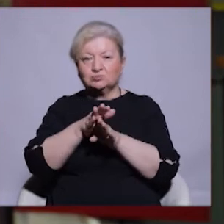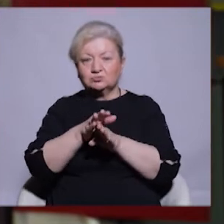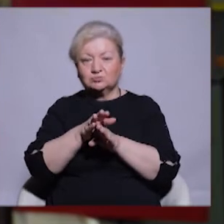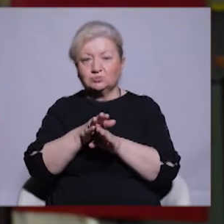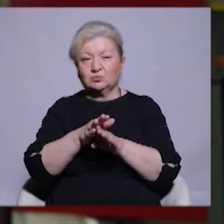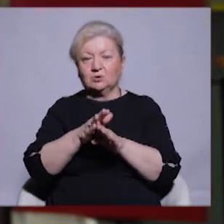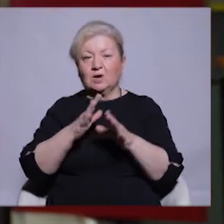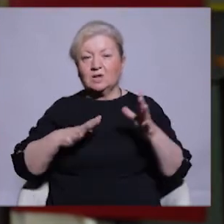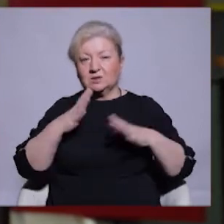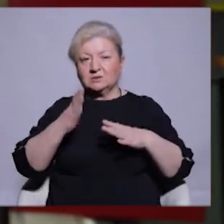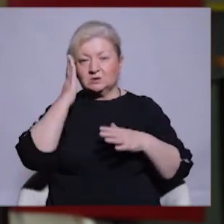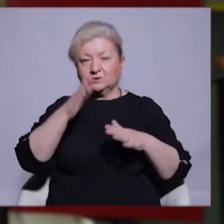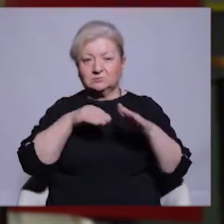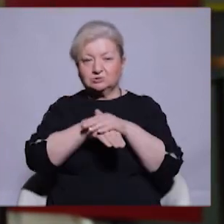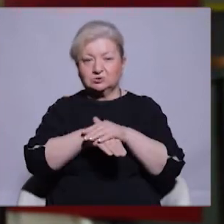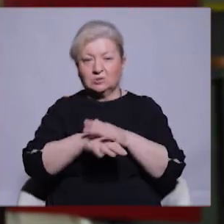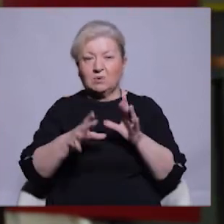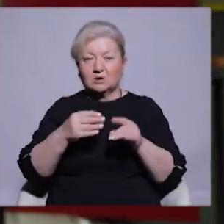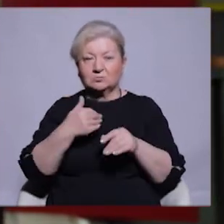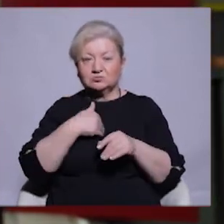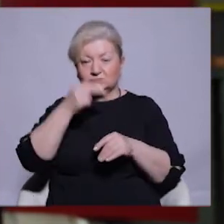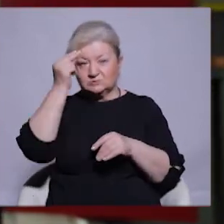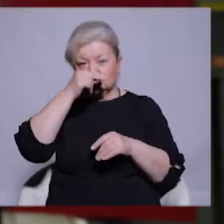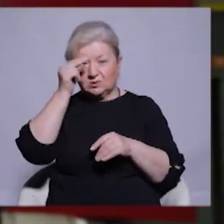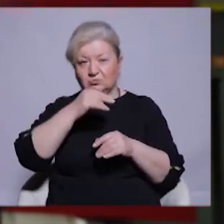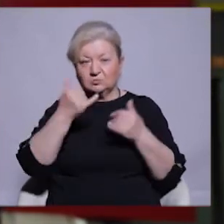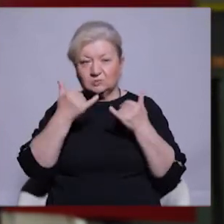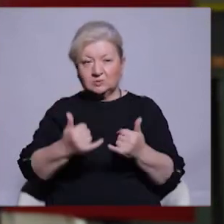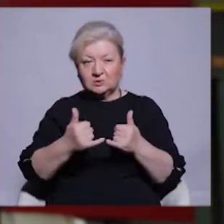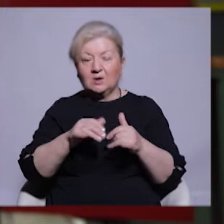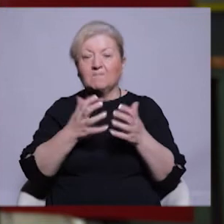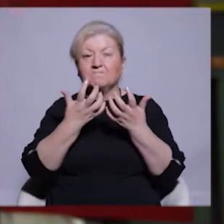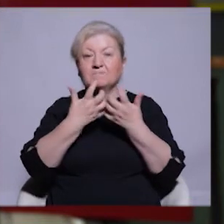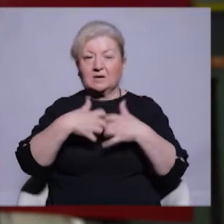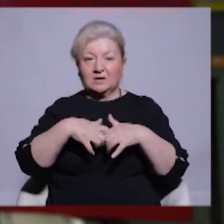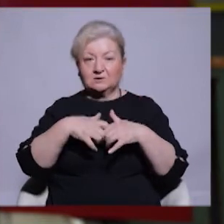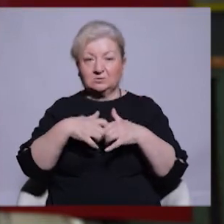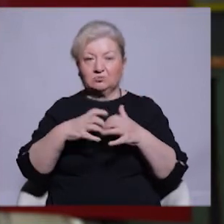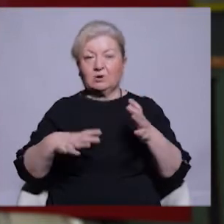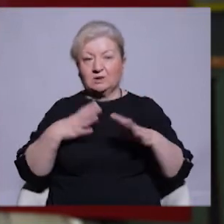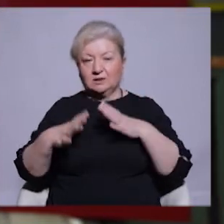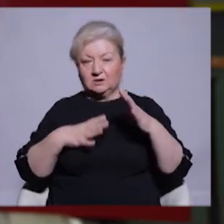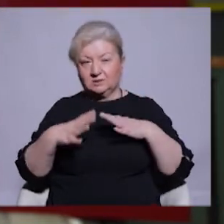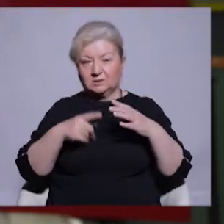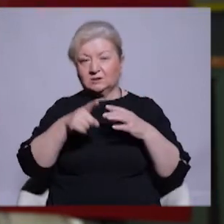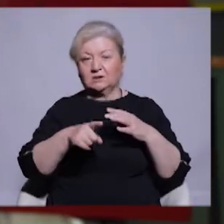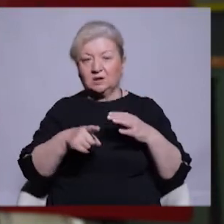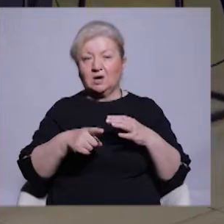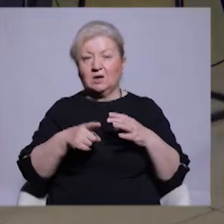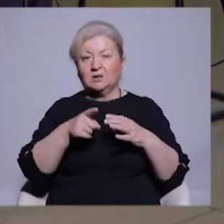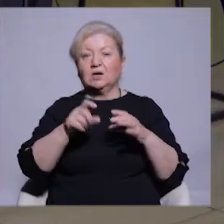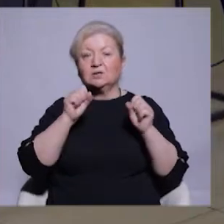იქნება შენახული. მაგრამ ჩვენ სწავლობთ ახლა მექანიკურ ენერგიას. აი მექანიკური